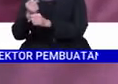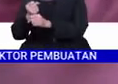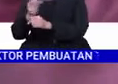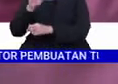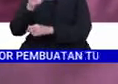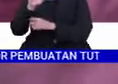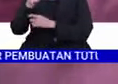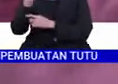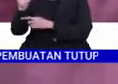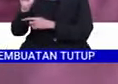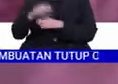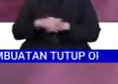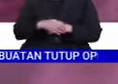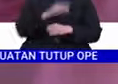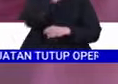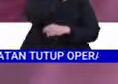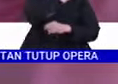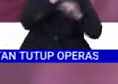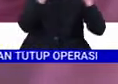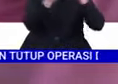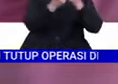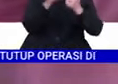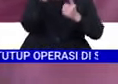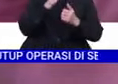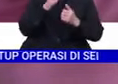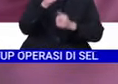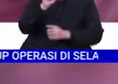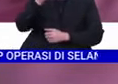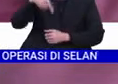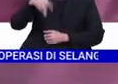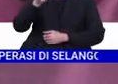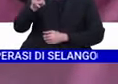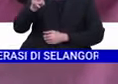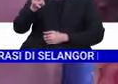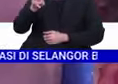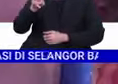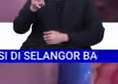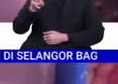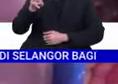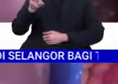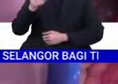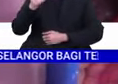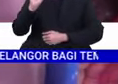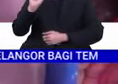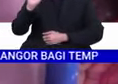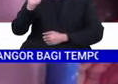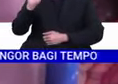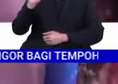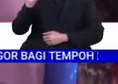dalam gerakan persatuan wanita Khair